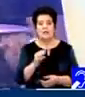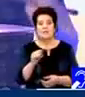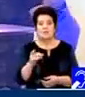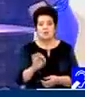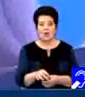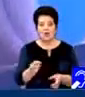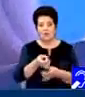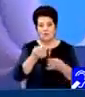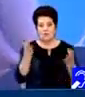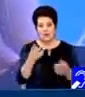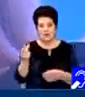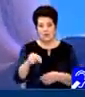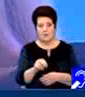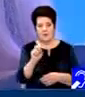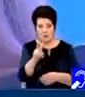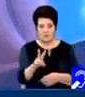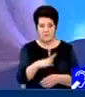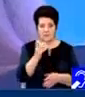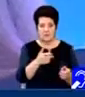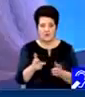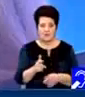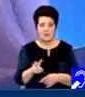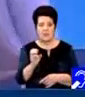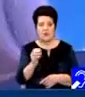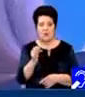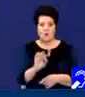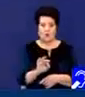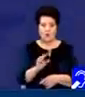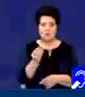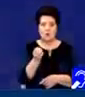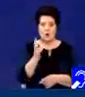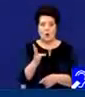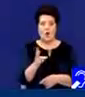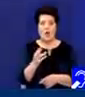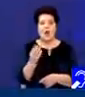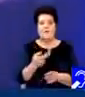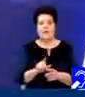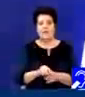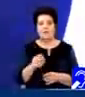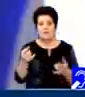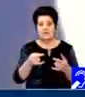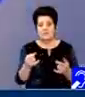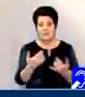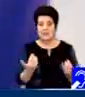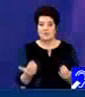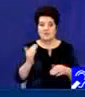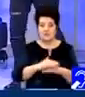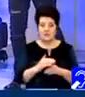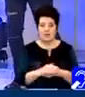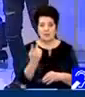capitala culturală în 2012, a pregătit un Euroshow pentru telespectatori. TVR Moldova va transmite spectacolul în această seară de la